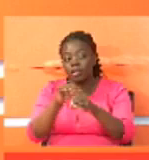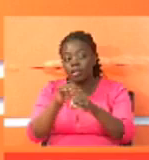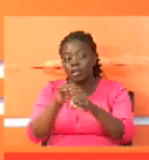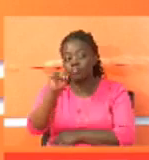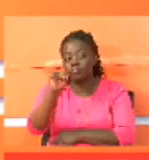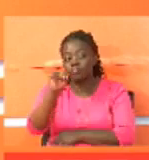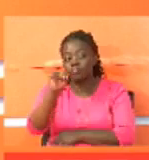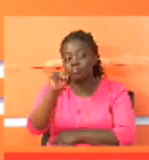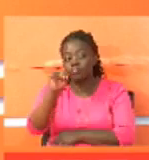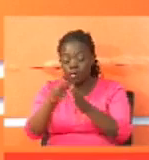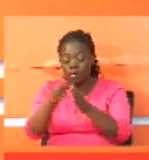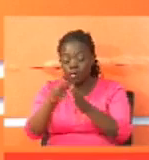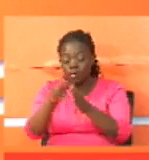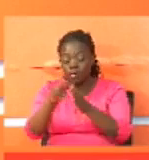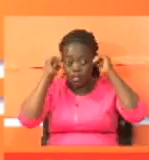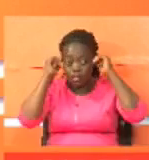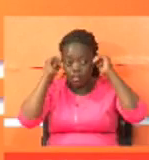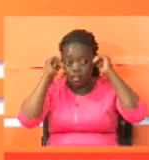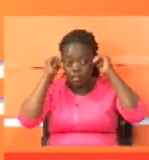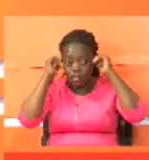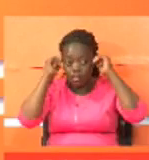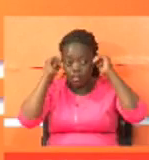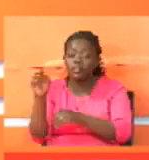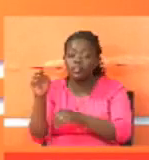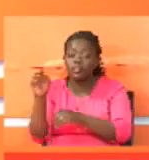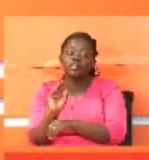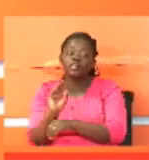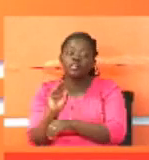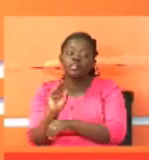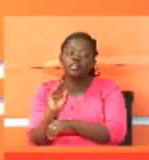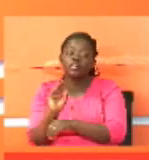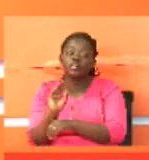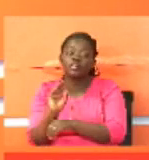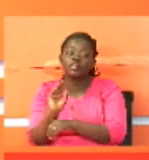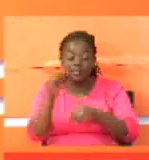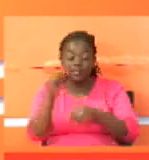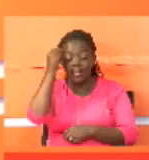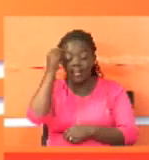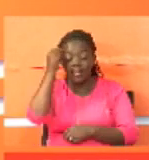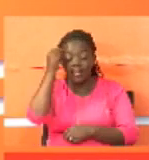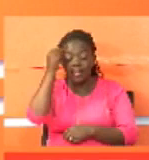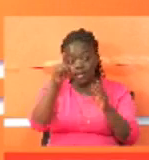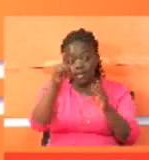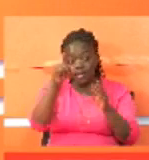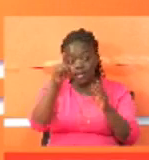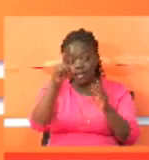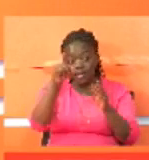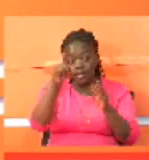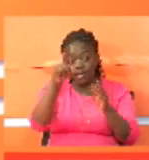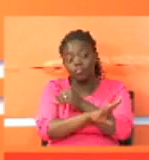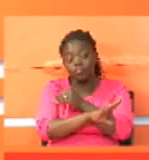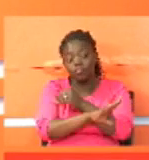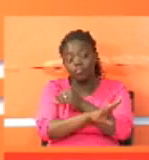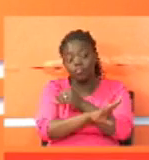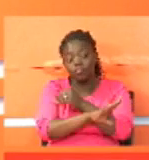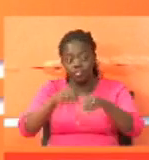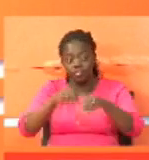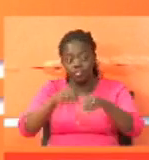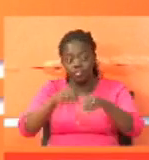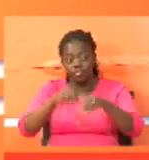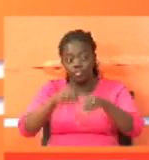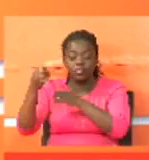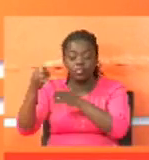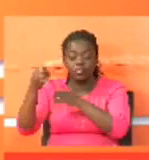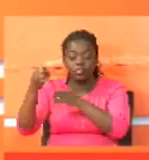gwe bawawabira Pulezidenti Yoweri Museveni akakiiko k'ebyokulonda ssaabawolereza wa gavumenti ogw'okubba akalulu mu kulonda